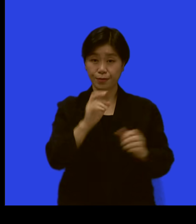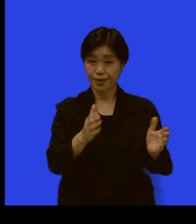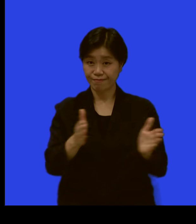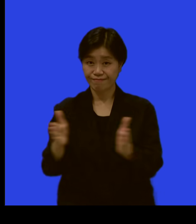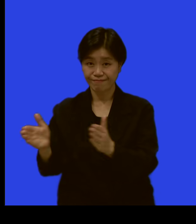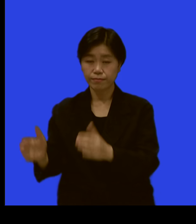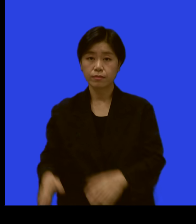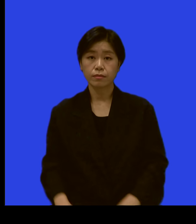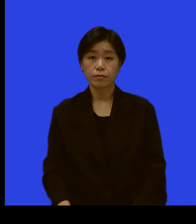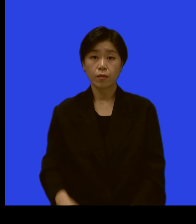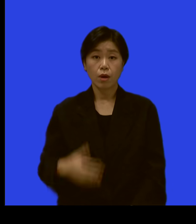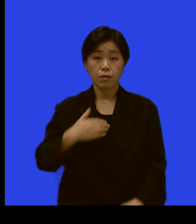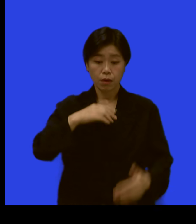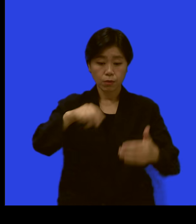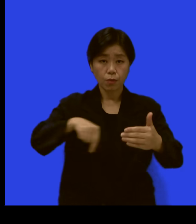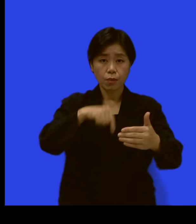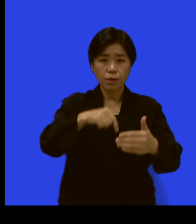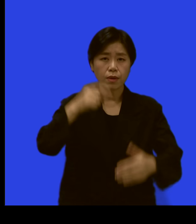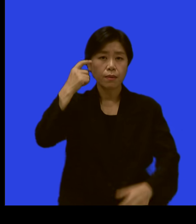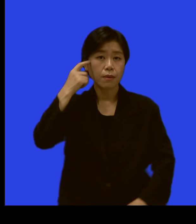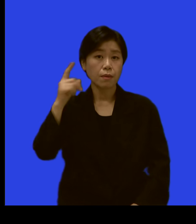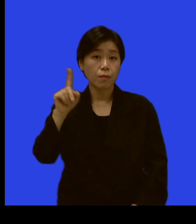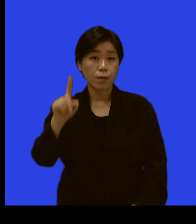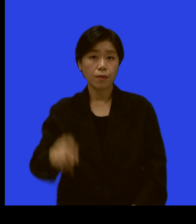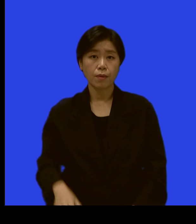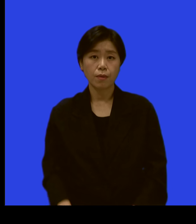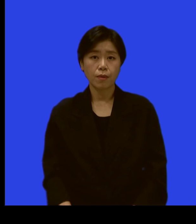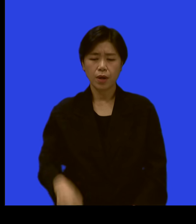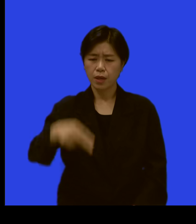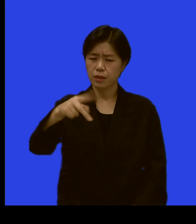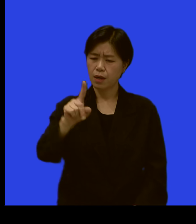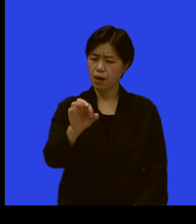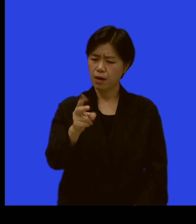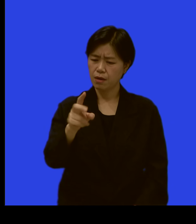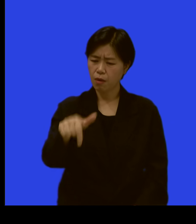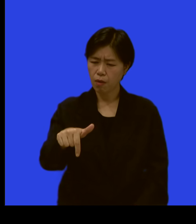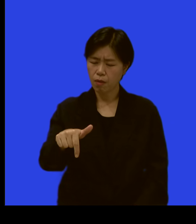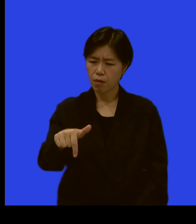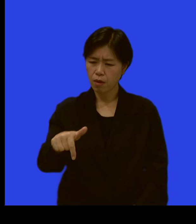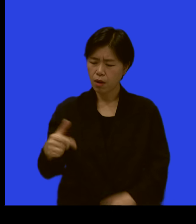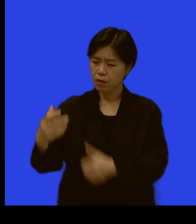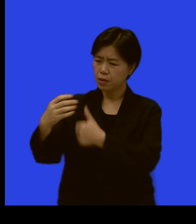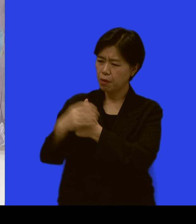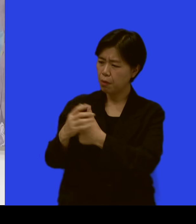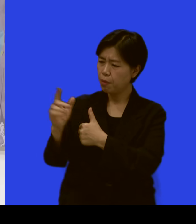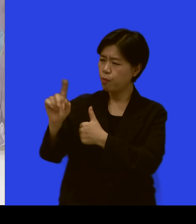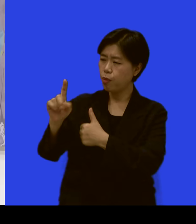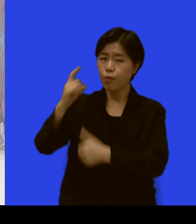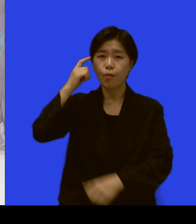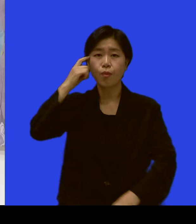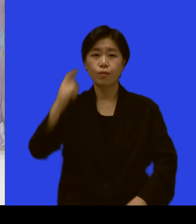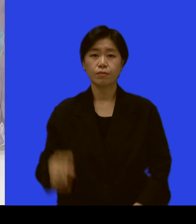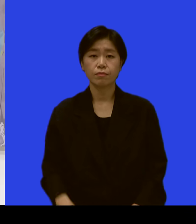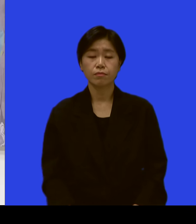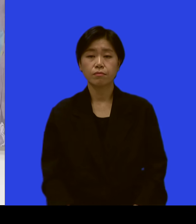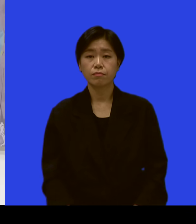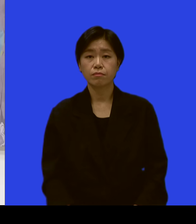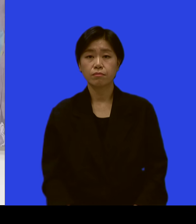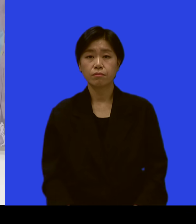제 안에 여전히 좀 드는 생각이 네. 사역이 뭘까라는 생각을 예. 좀 하는데 네.